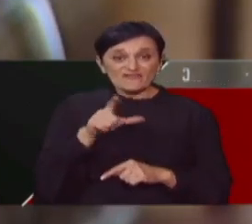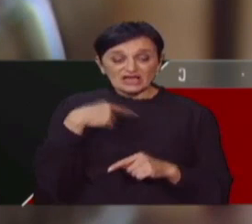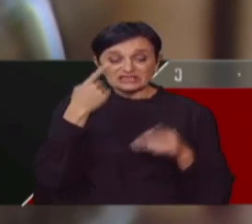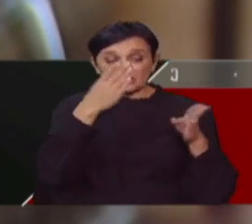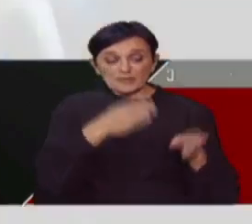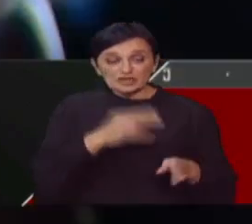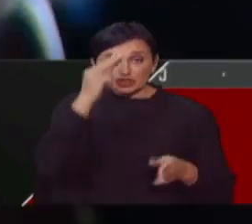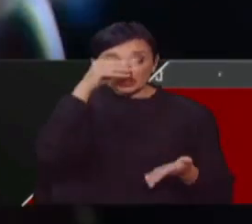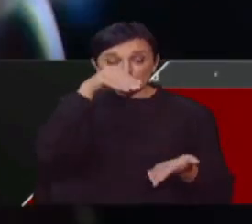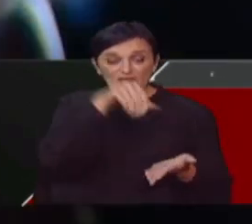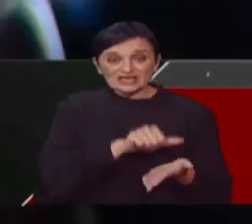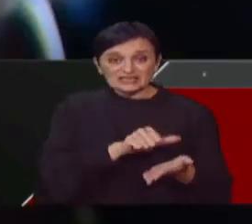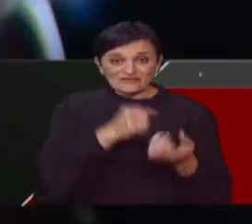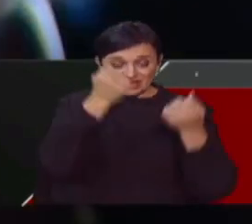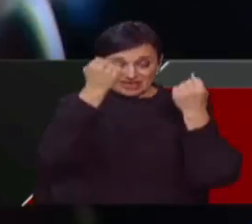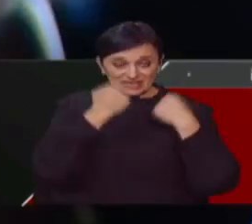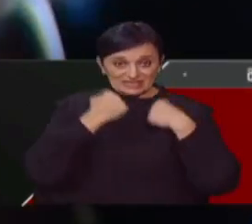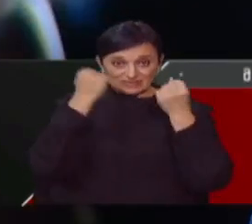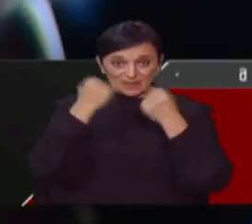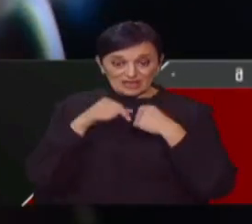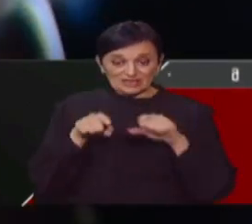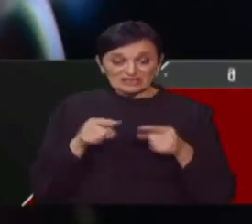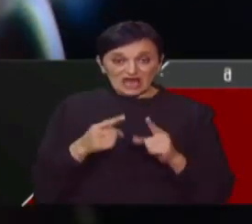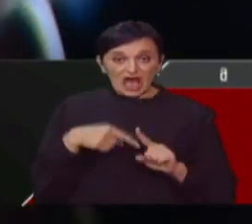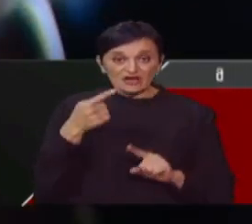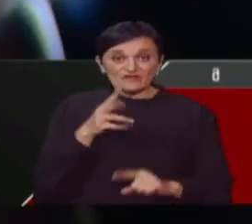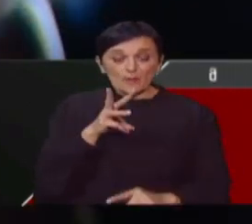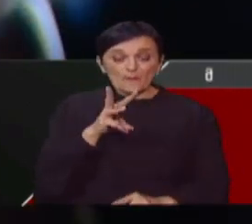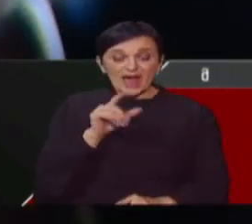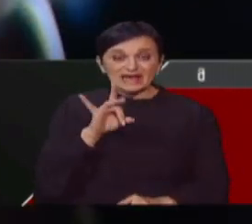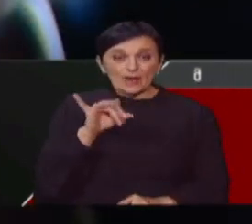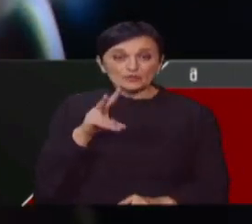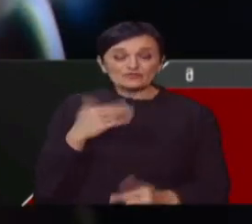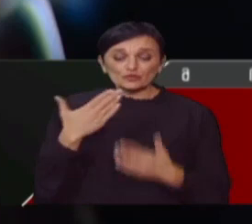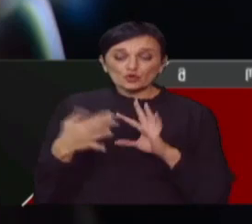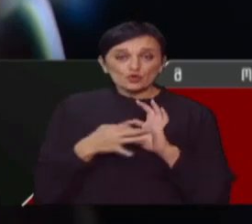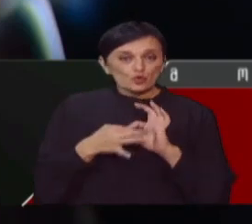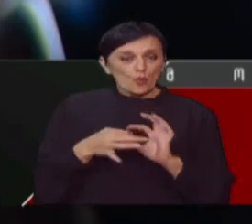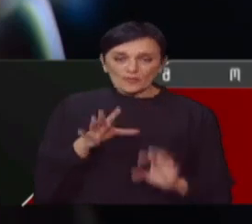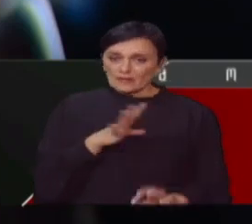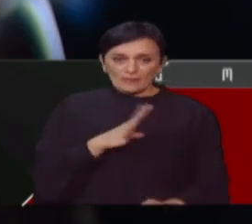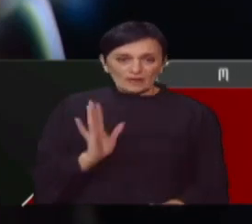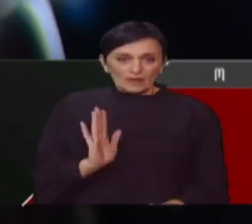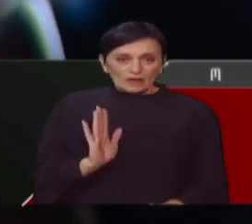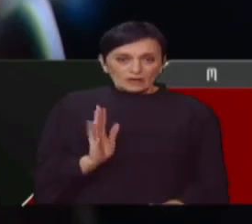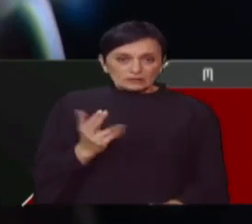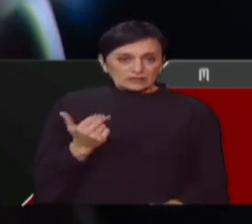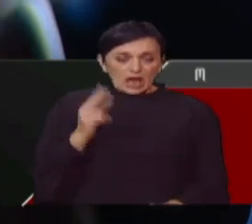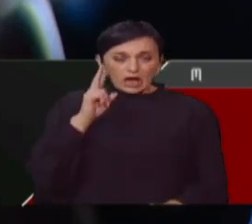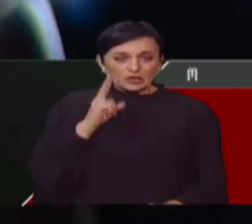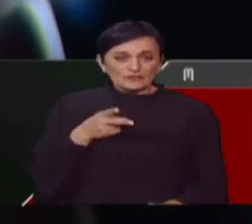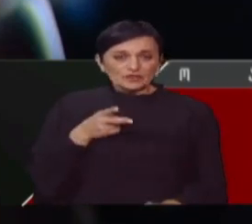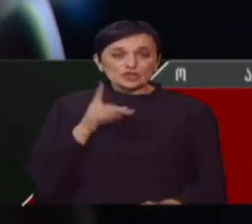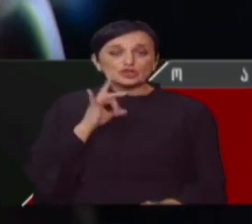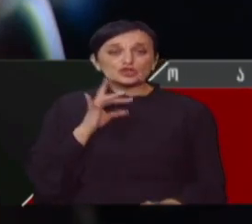pirovnebis shestsavlisa. Spetsnazelebis dakavebis shemdeg Merabishvilitan anu kommunikatsia ar mokhtara da ar vitsit